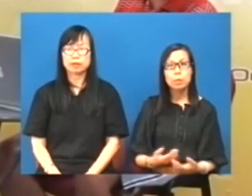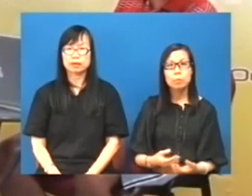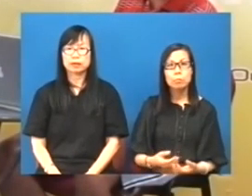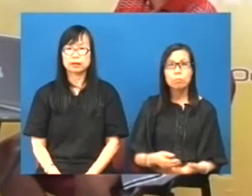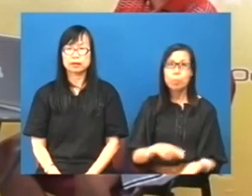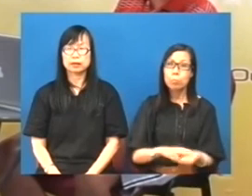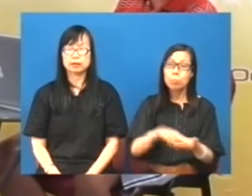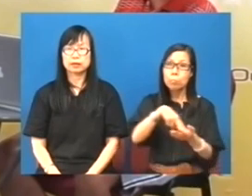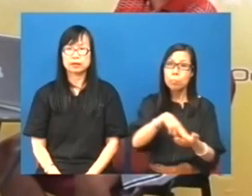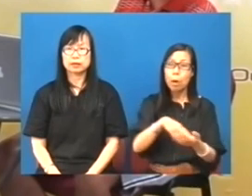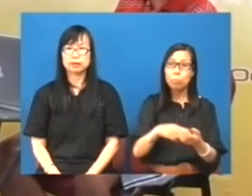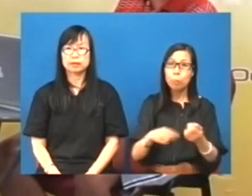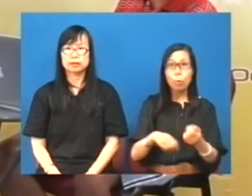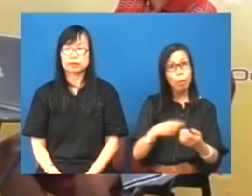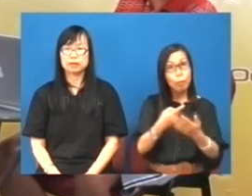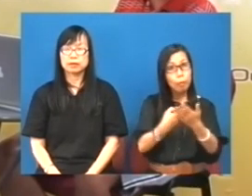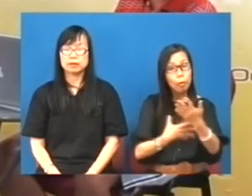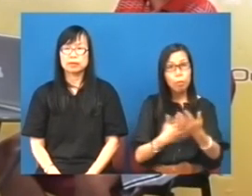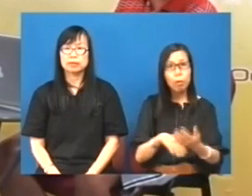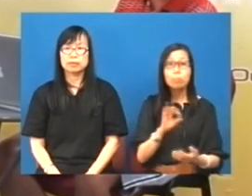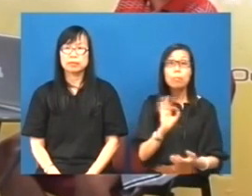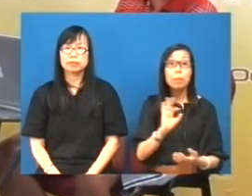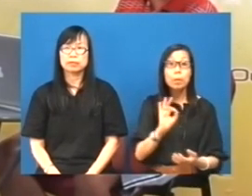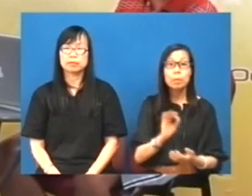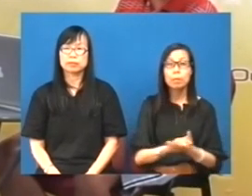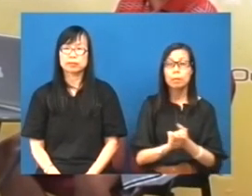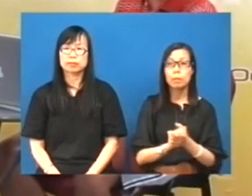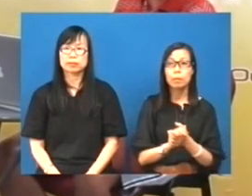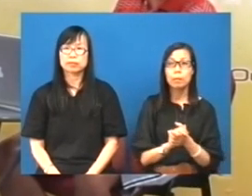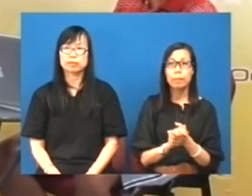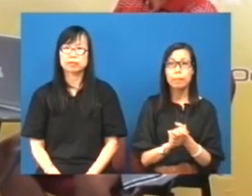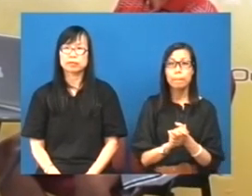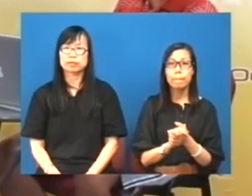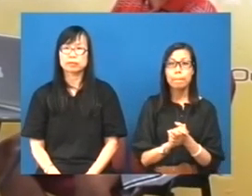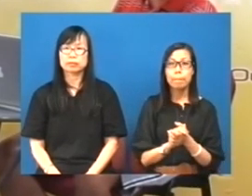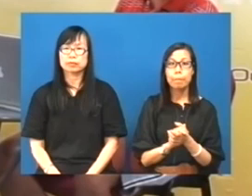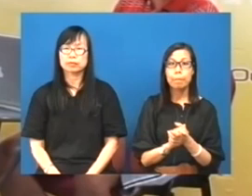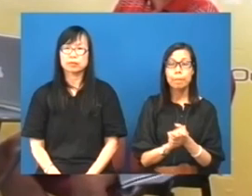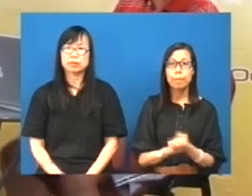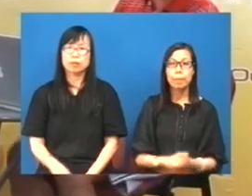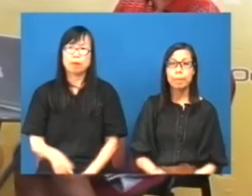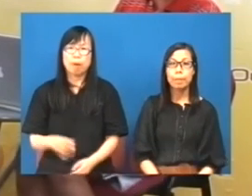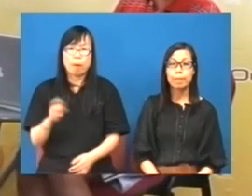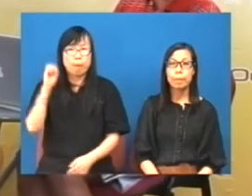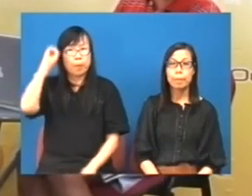不知道行不行其實要這樣說就算你說投訴之後他都未正式通知你那你沒辦法